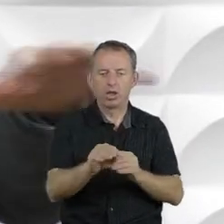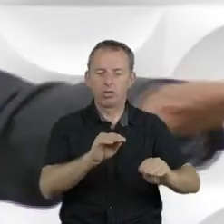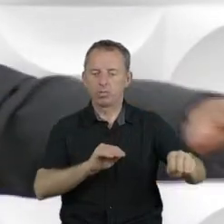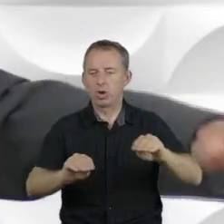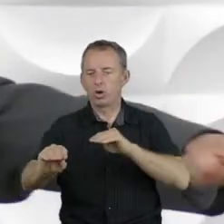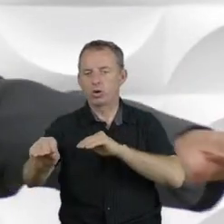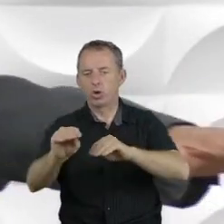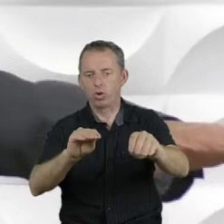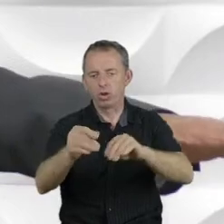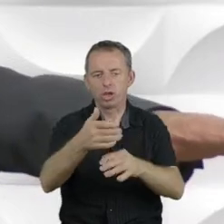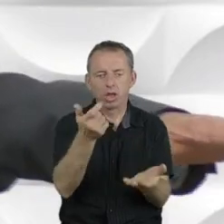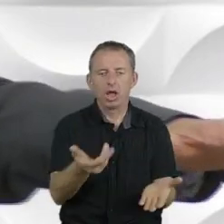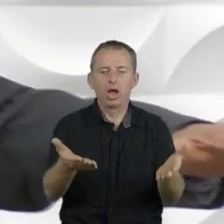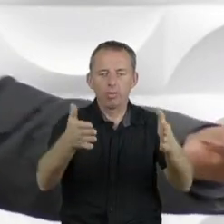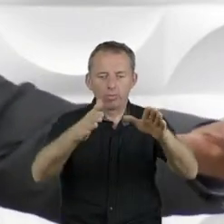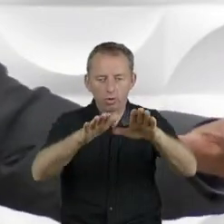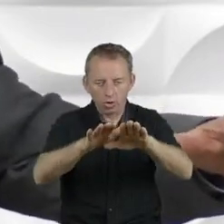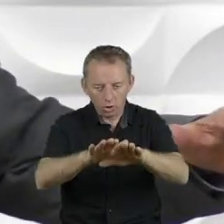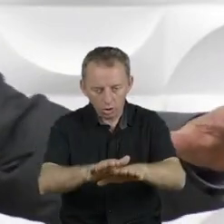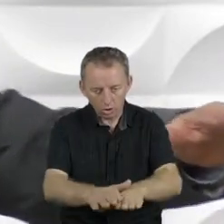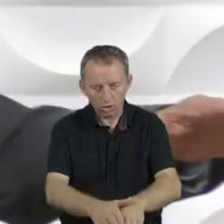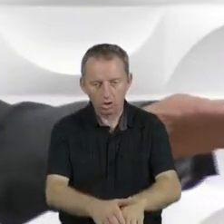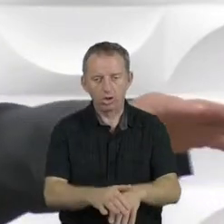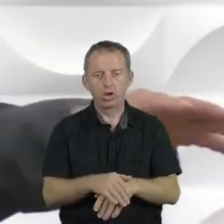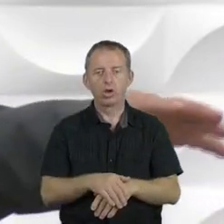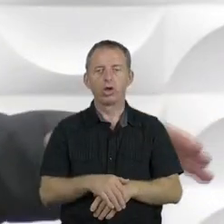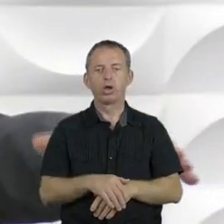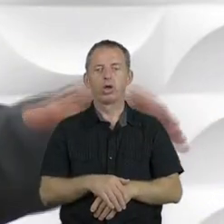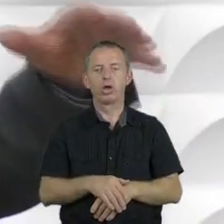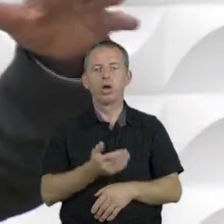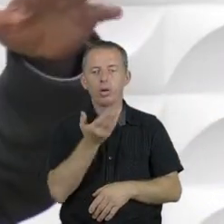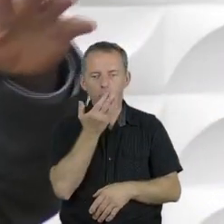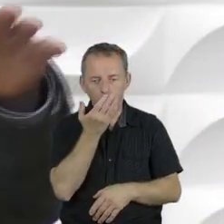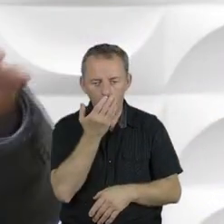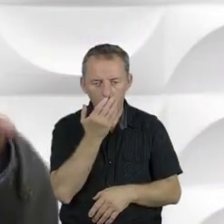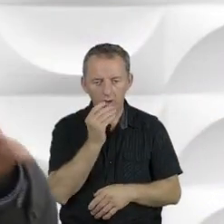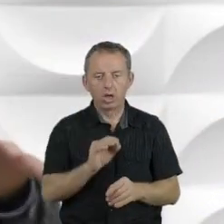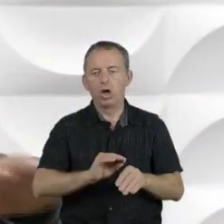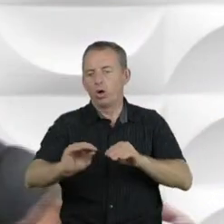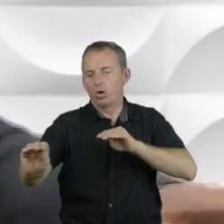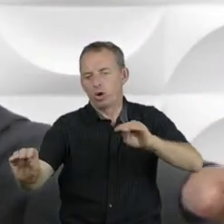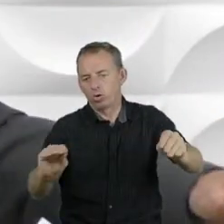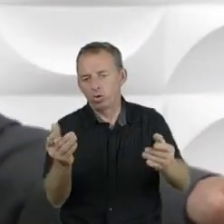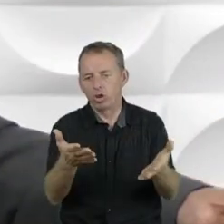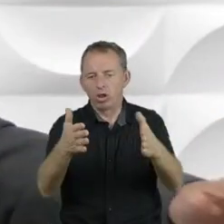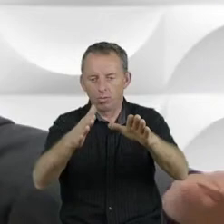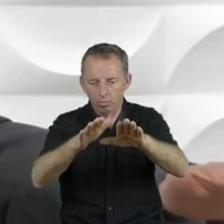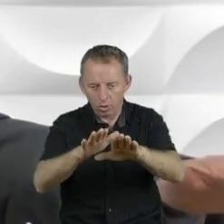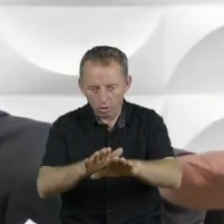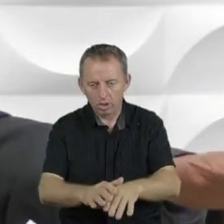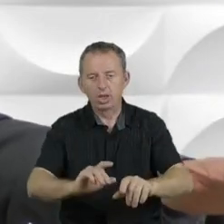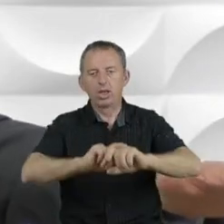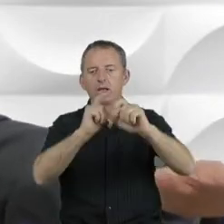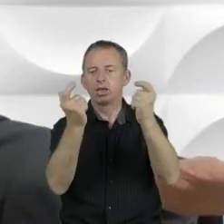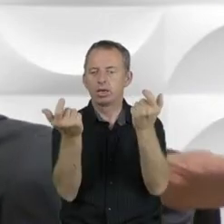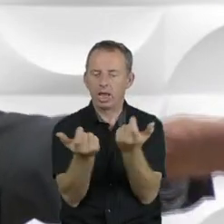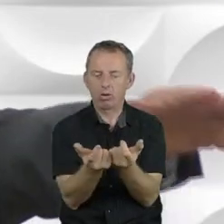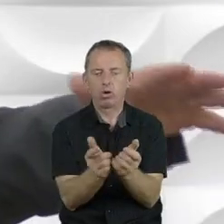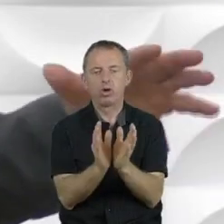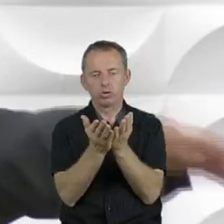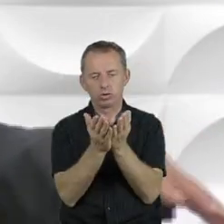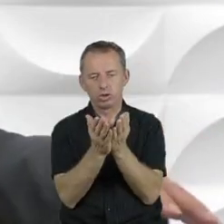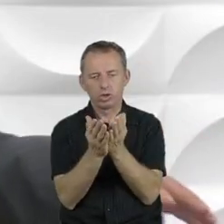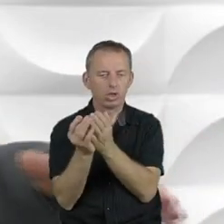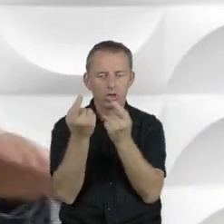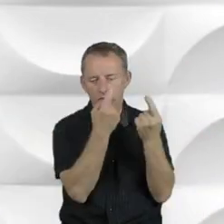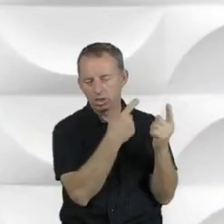te błogosławieństwa. Ja mówię, rozłożył to błogosławieństwo na całą księgę. I